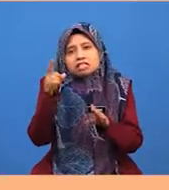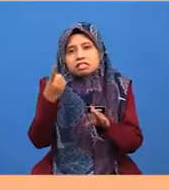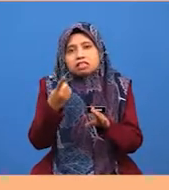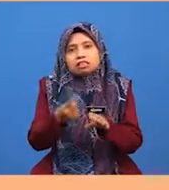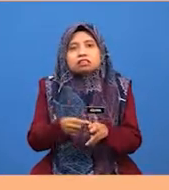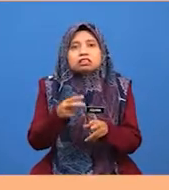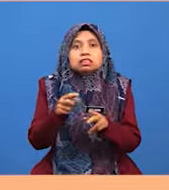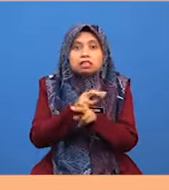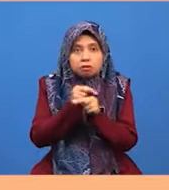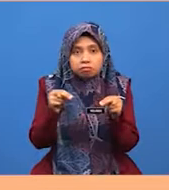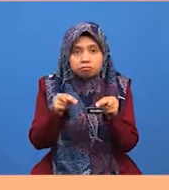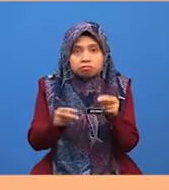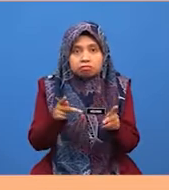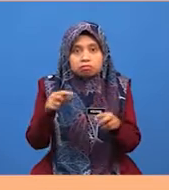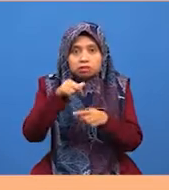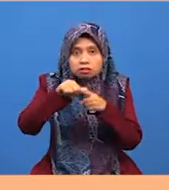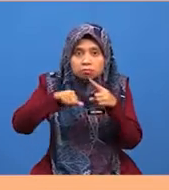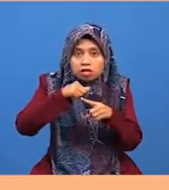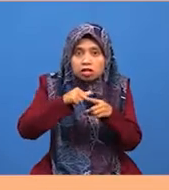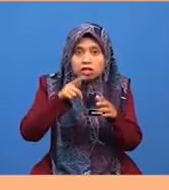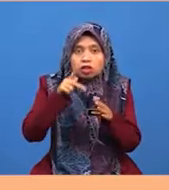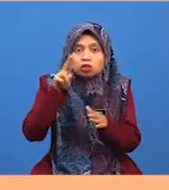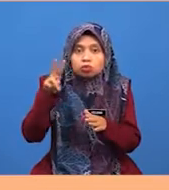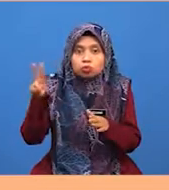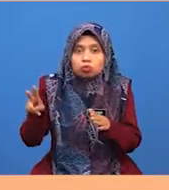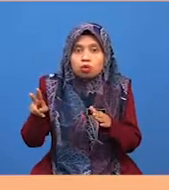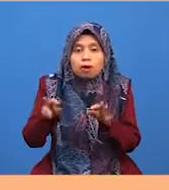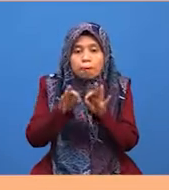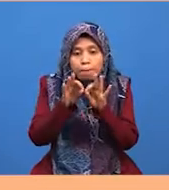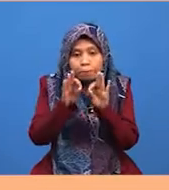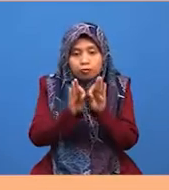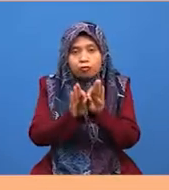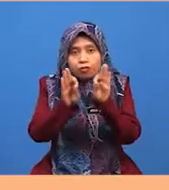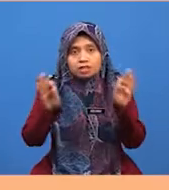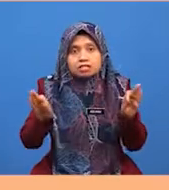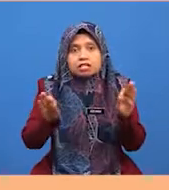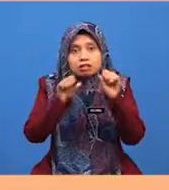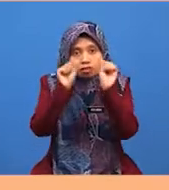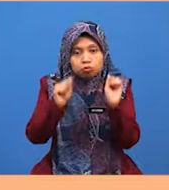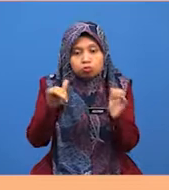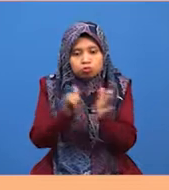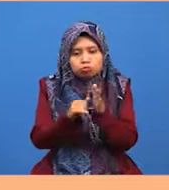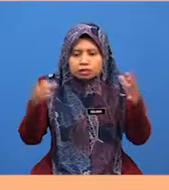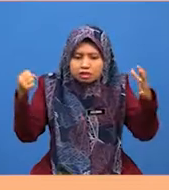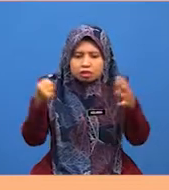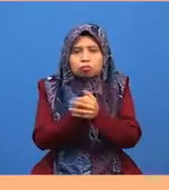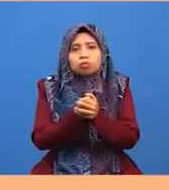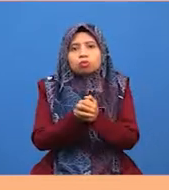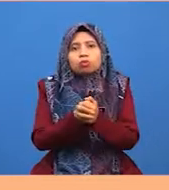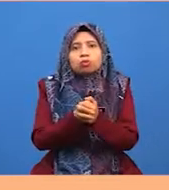Namun, apabila kedua-dua frasa subjek itu digabungkan,